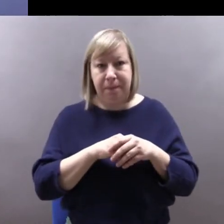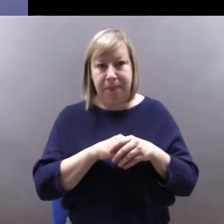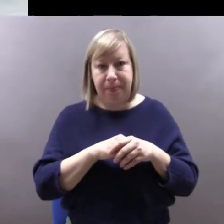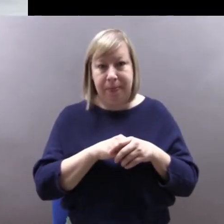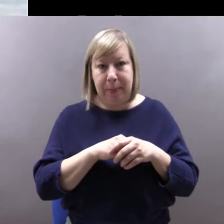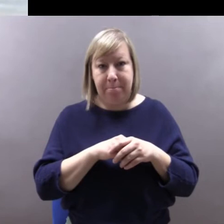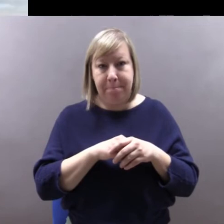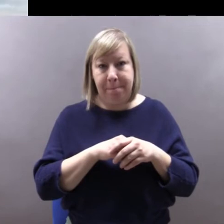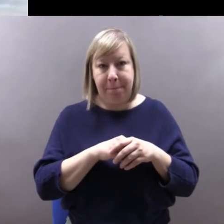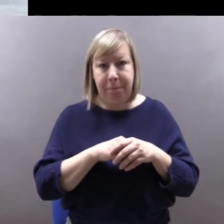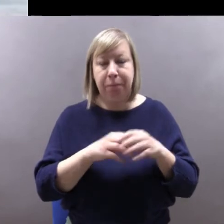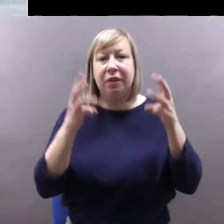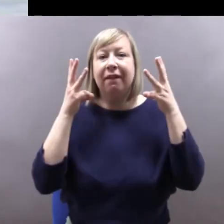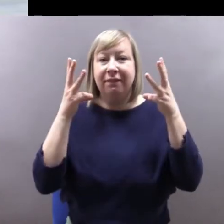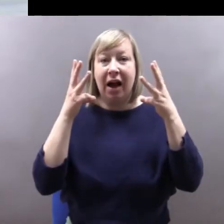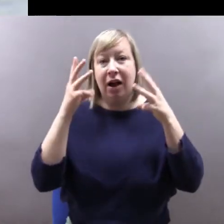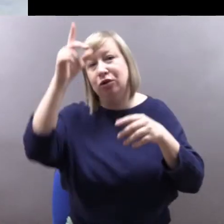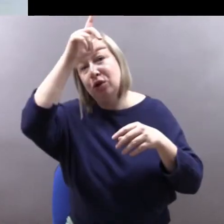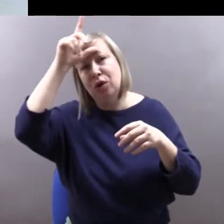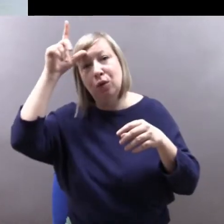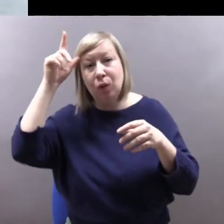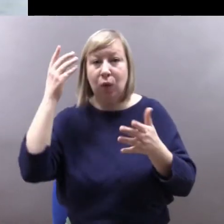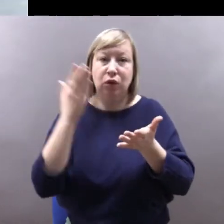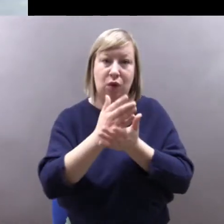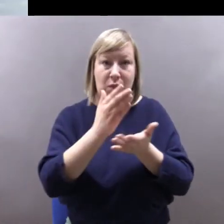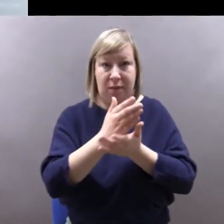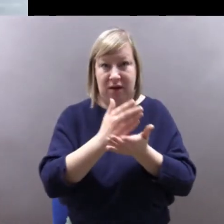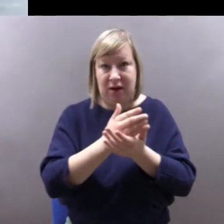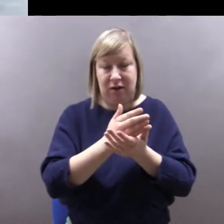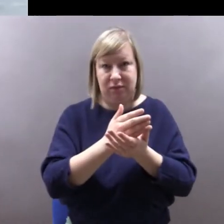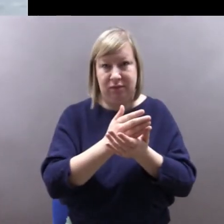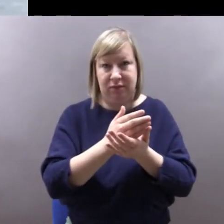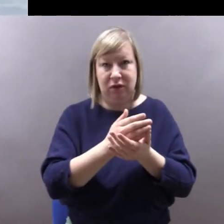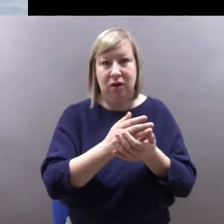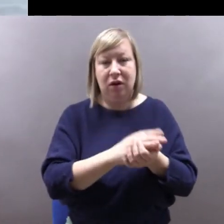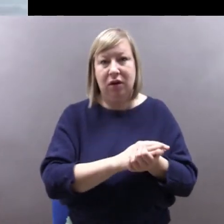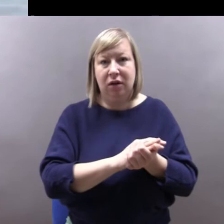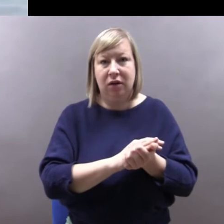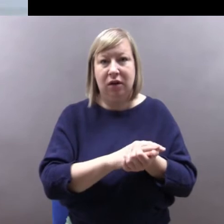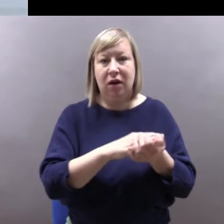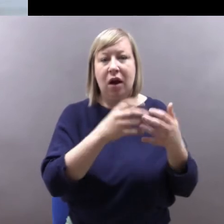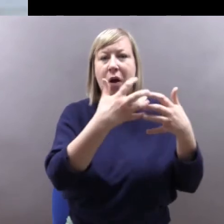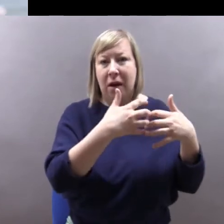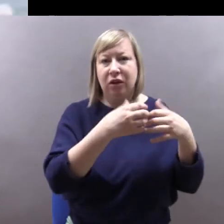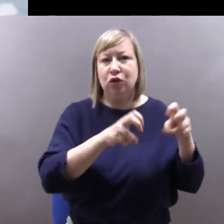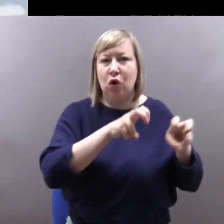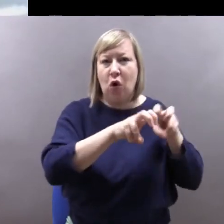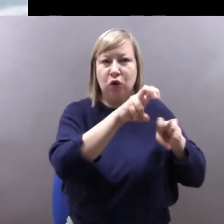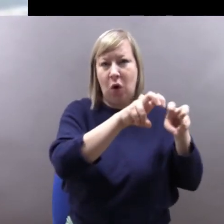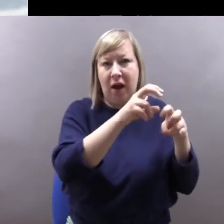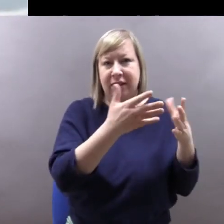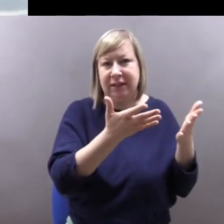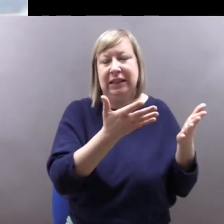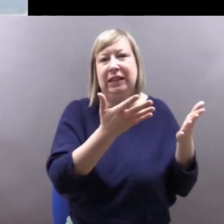to, co tutaj było powiedziane, ta ludzka otoczka, tak? Organizacyjna otoczka, bo samo urządzenie to jest tylko